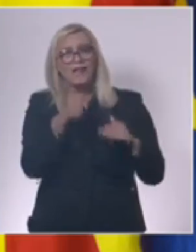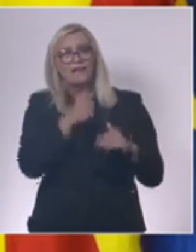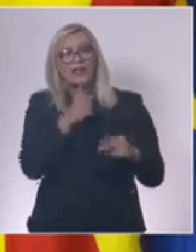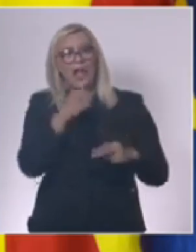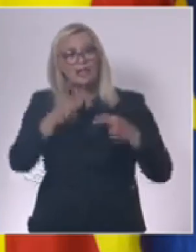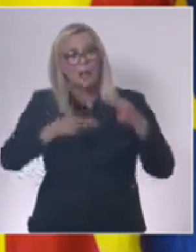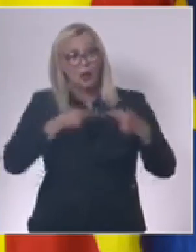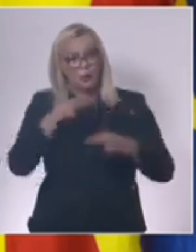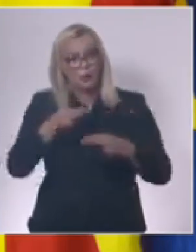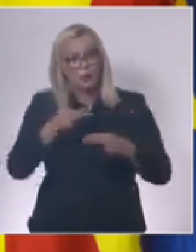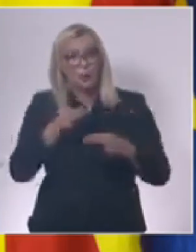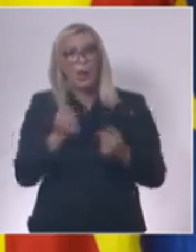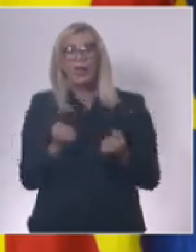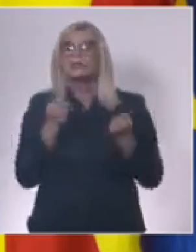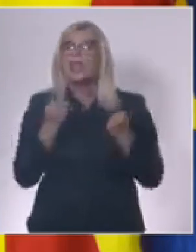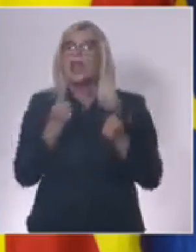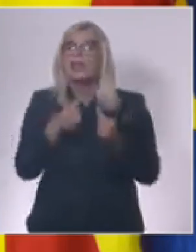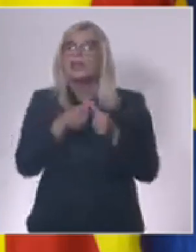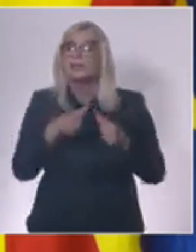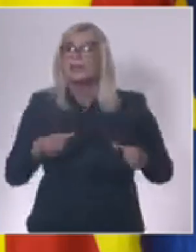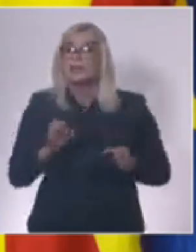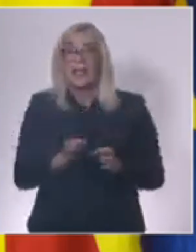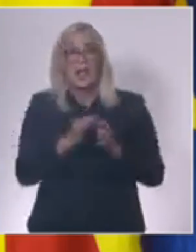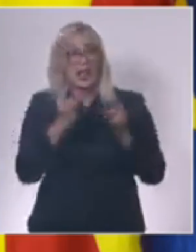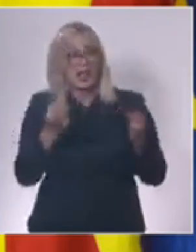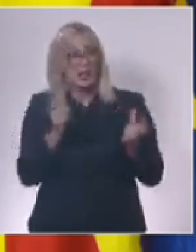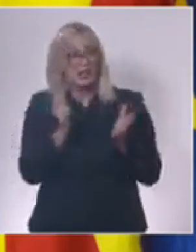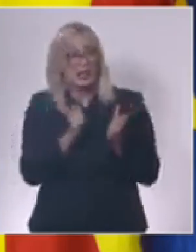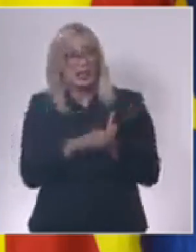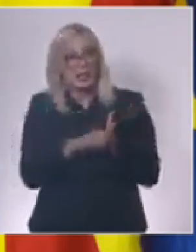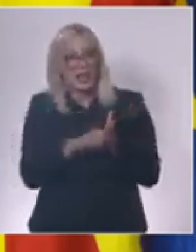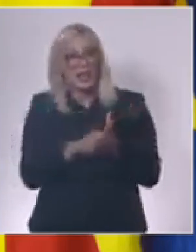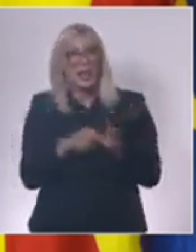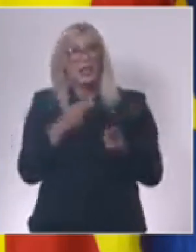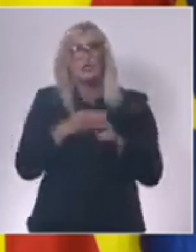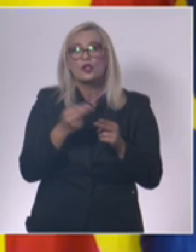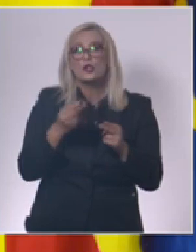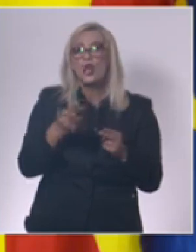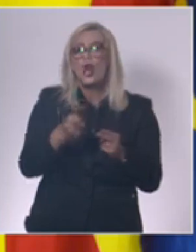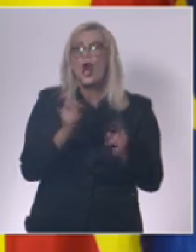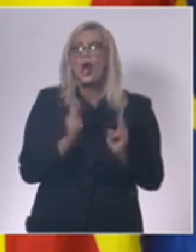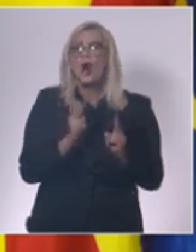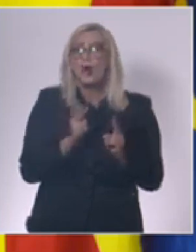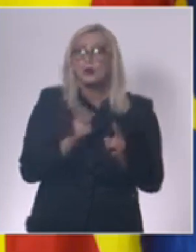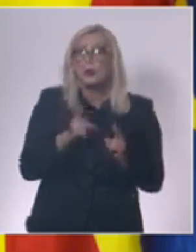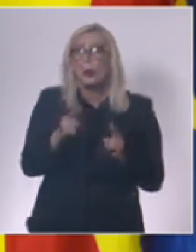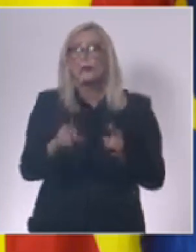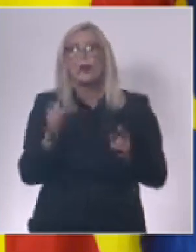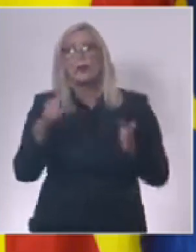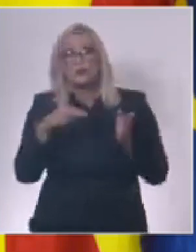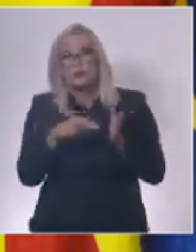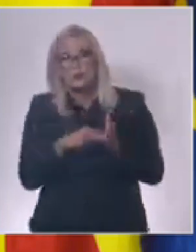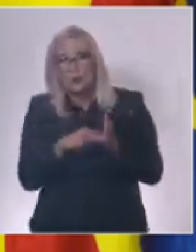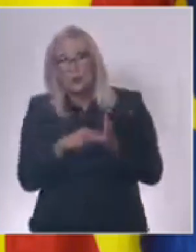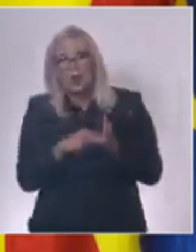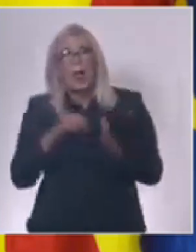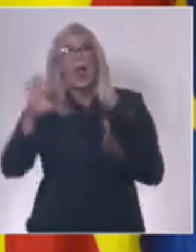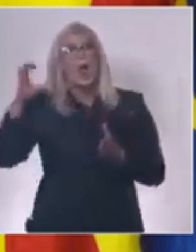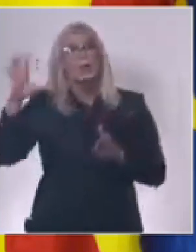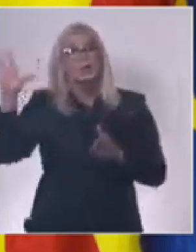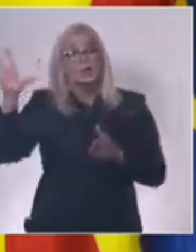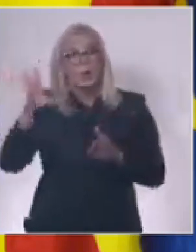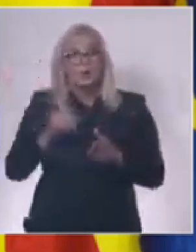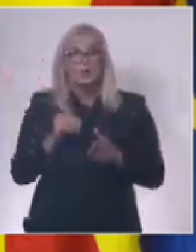контрола, зајакнување на системот за јавни набавки, декарбонизација и обновливи извори на енергија, соларна и